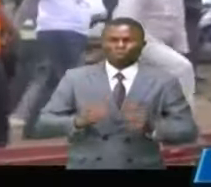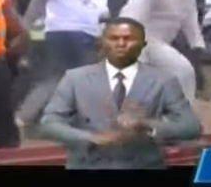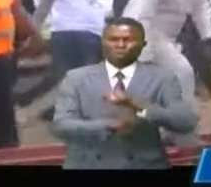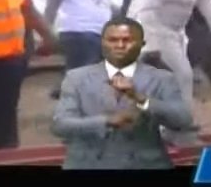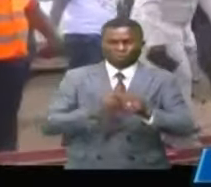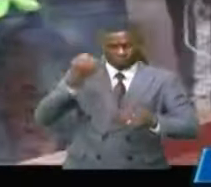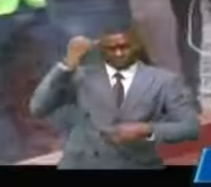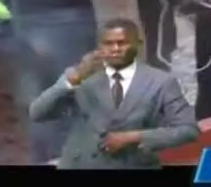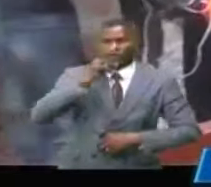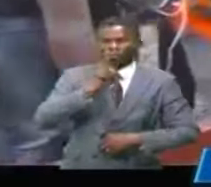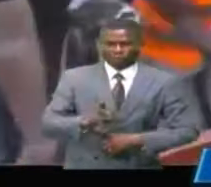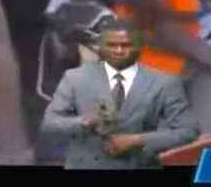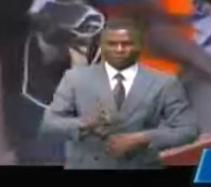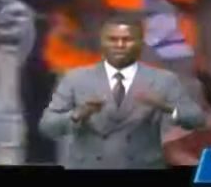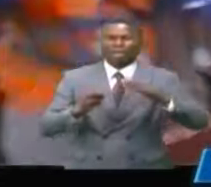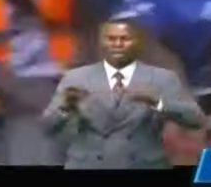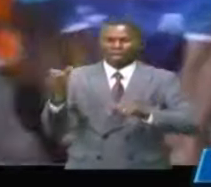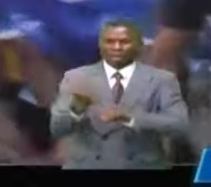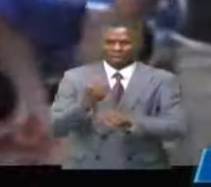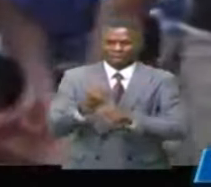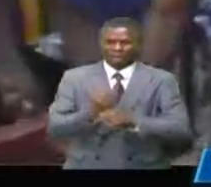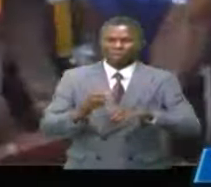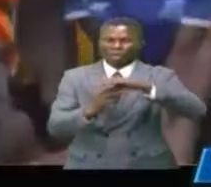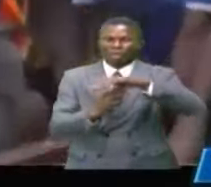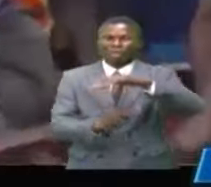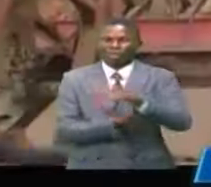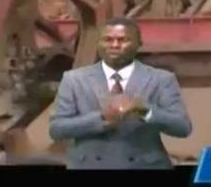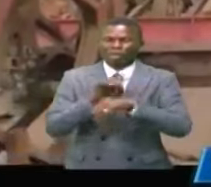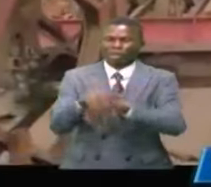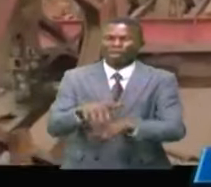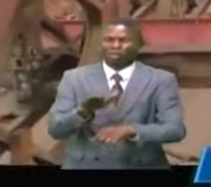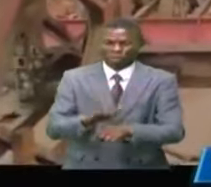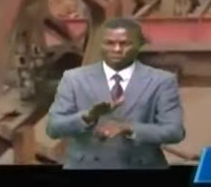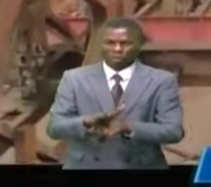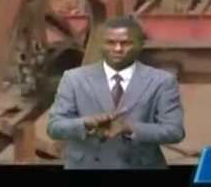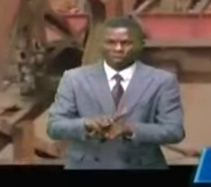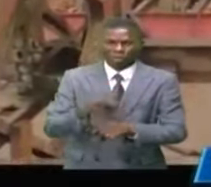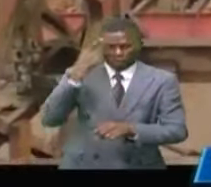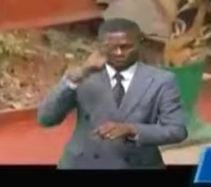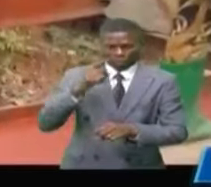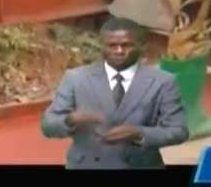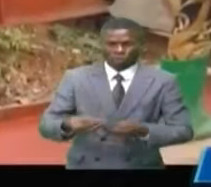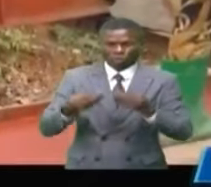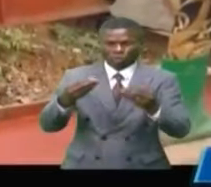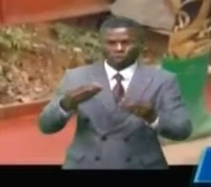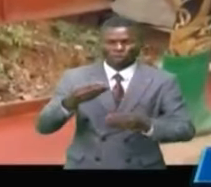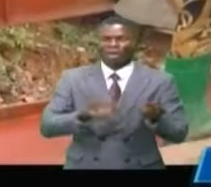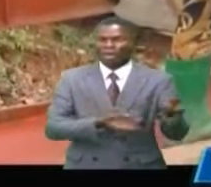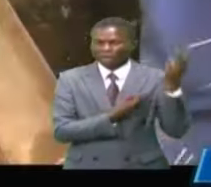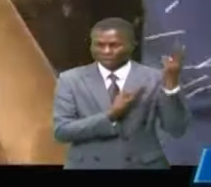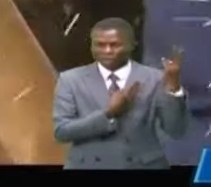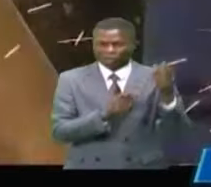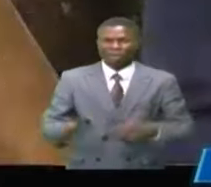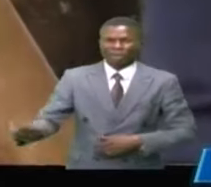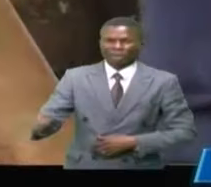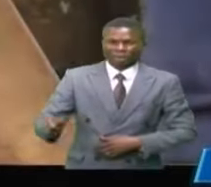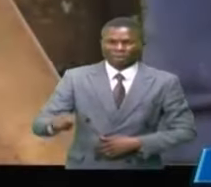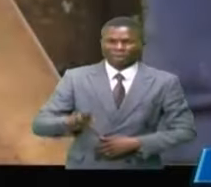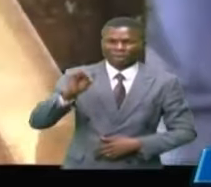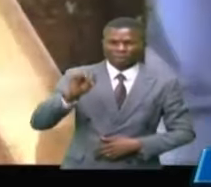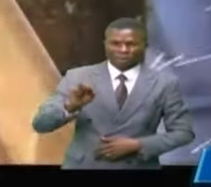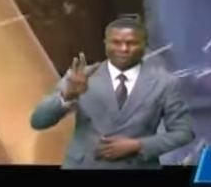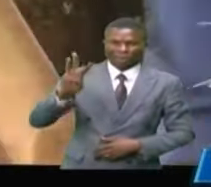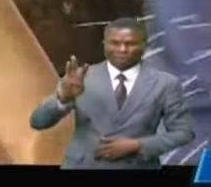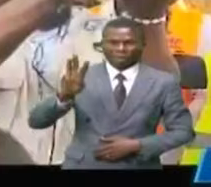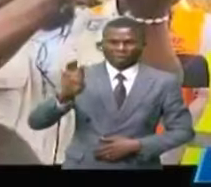la concrétisation de ces actions qui contribuent tant soit peu à redorer l'image du territoire de Mwinga et